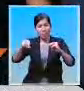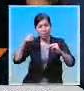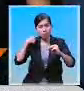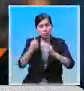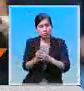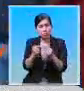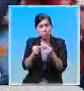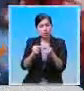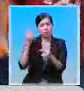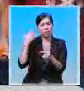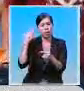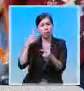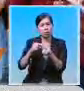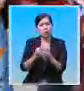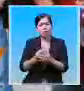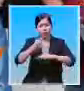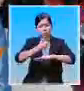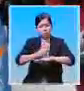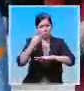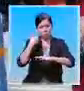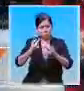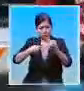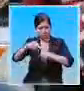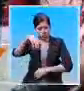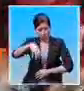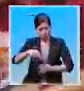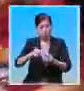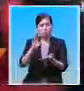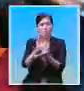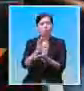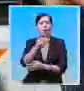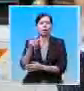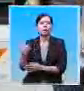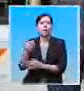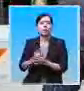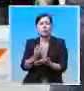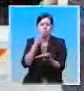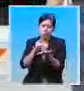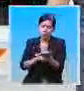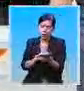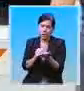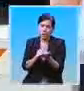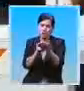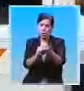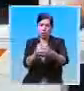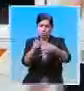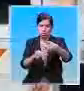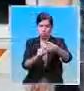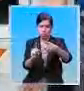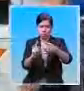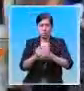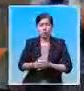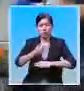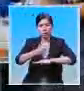บลบางคูรัฐวันนี้เนี่ยเดินทางไปที่สำนักงานตำรวจแห่งชาตินะคะเพื่อที่จะยื่นหนังสือถึงพลตำรวจโทสุรเชษฐ์หักพาน